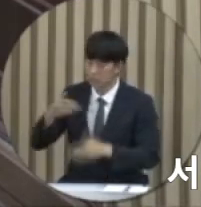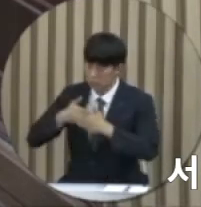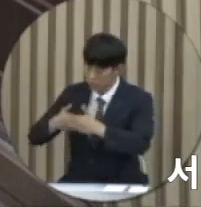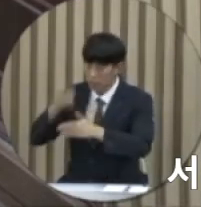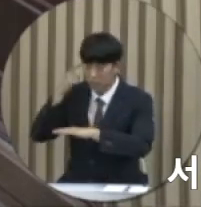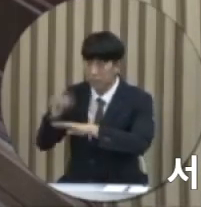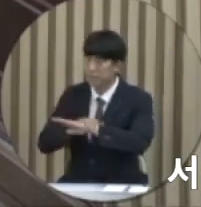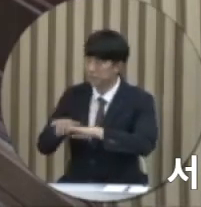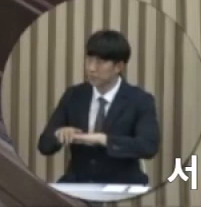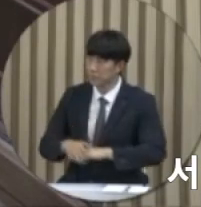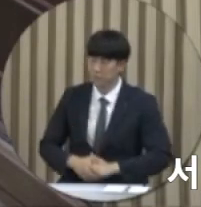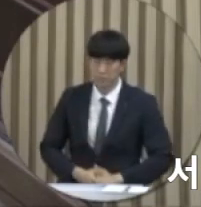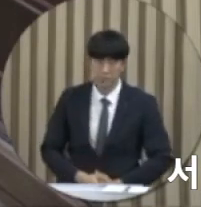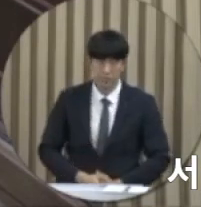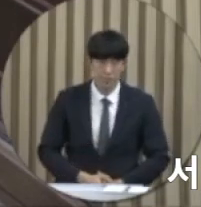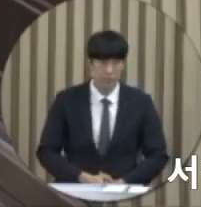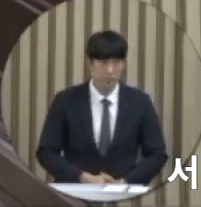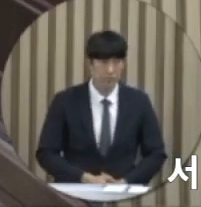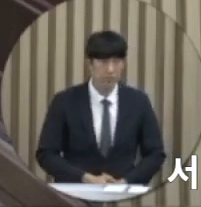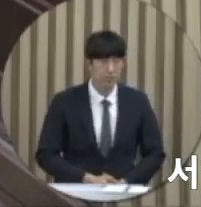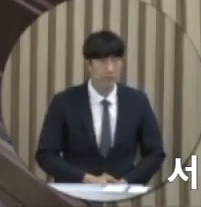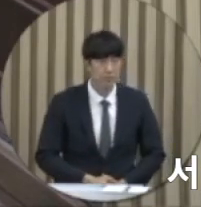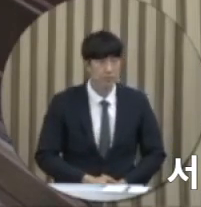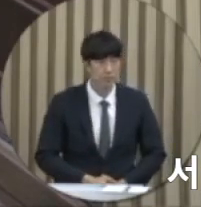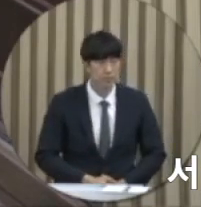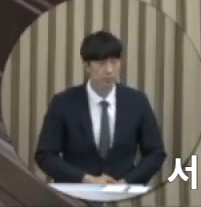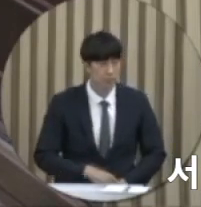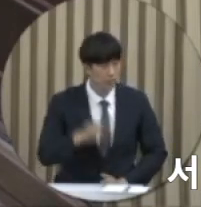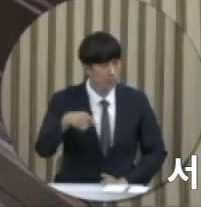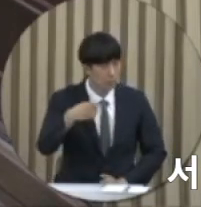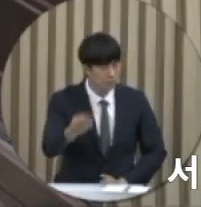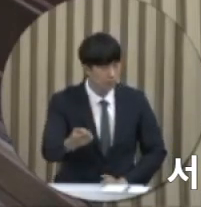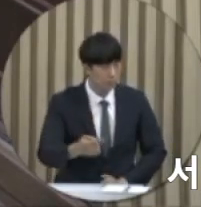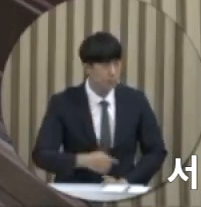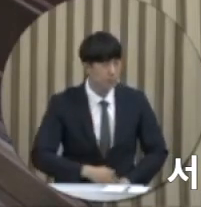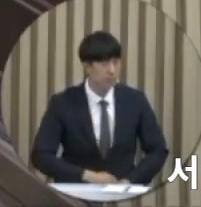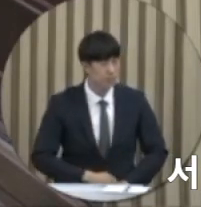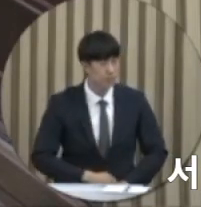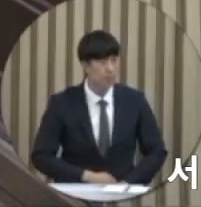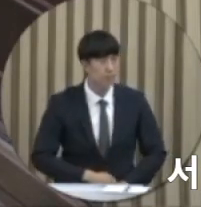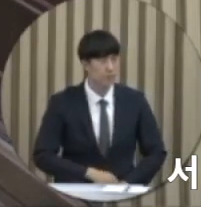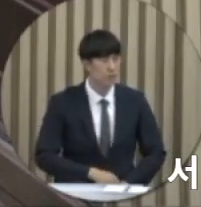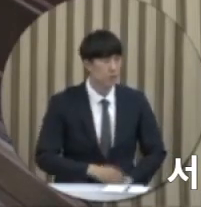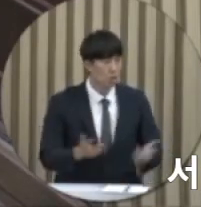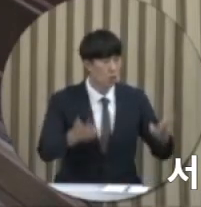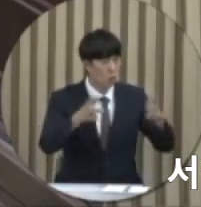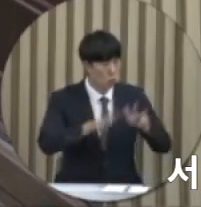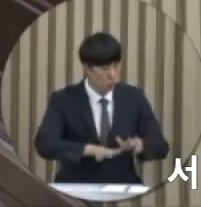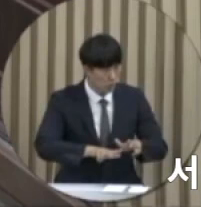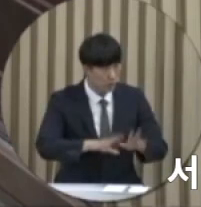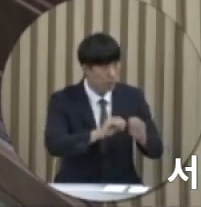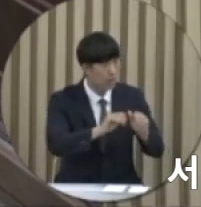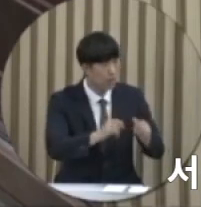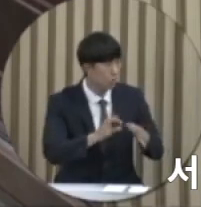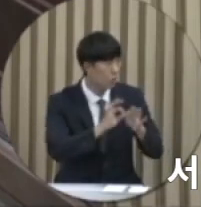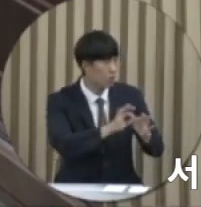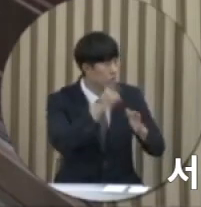것입니다. 네, 감사합니다. 다음 문제, 공원 녹지 관련돼서